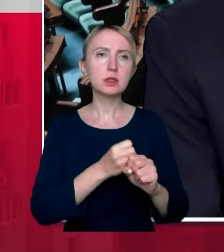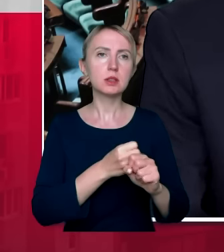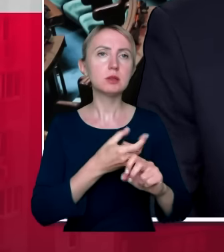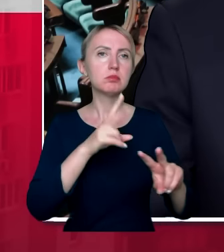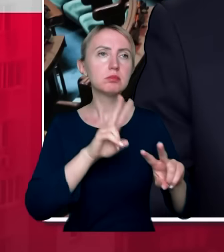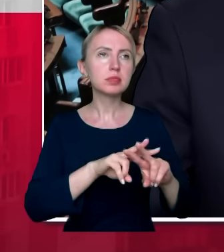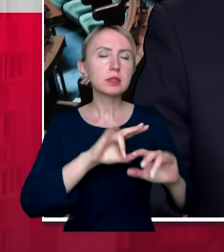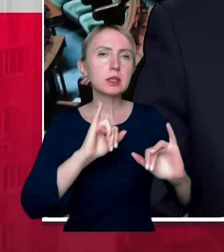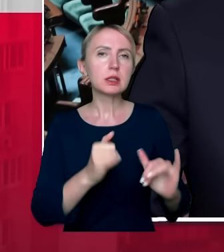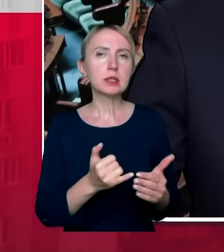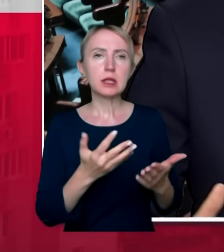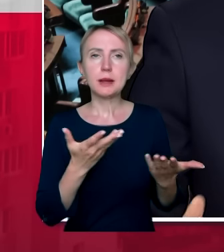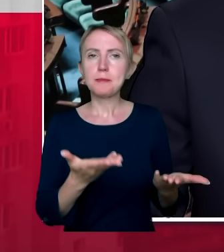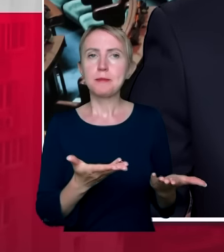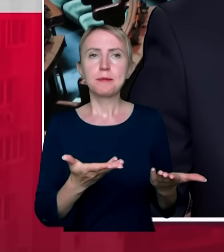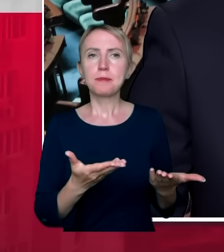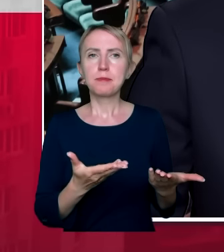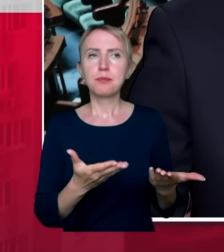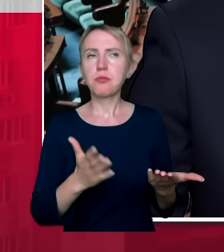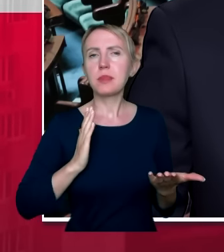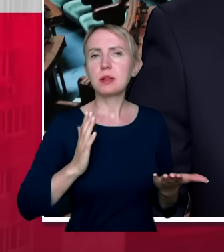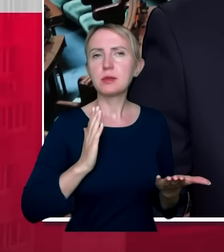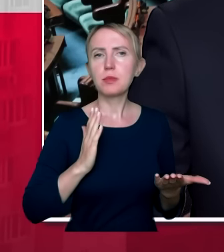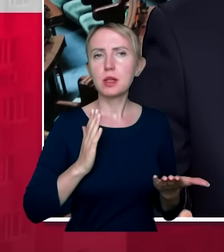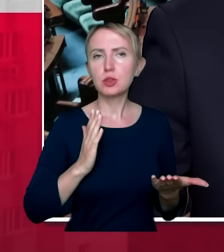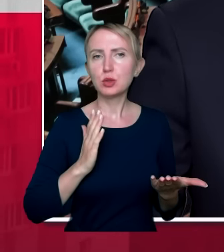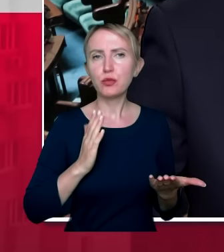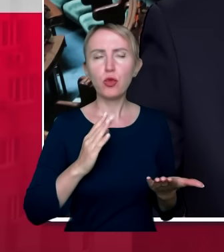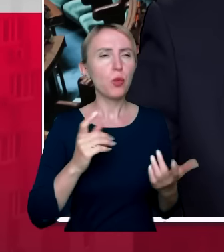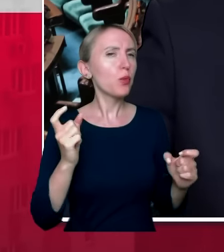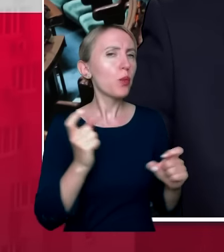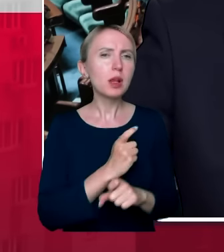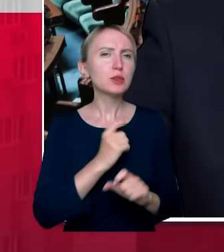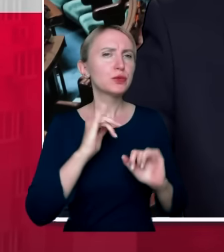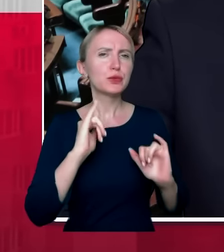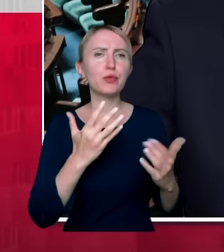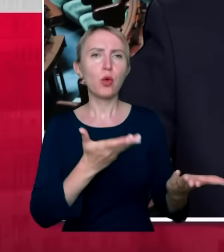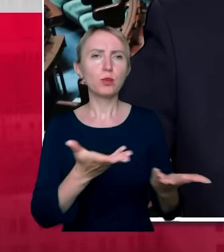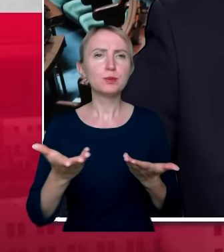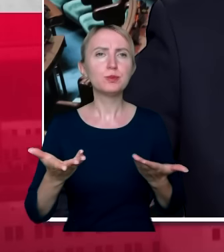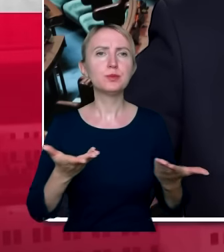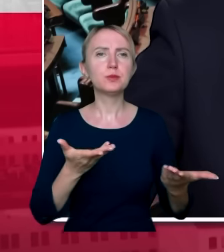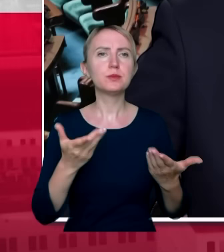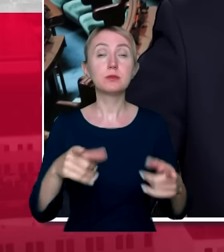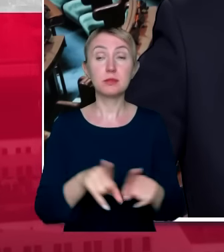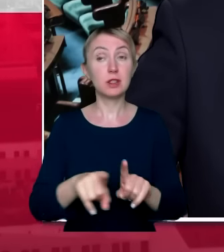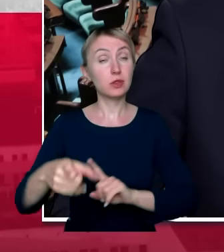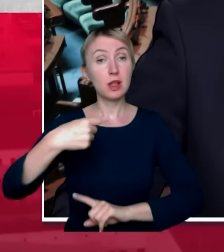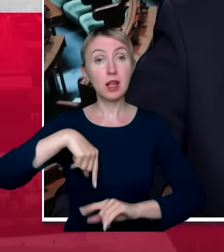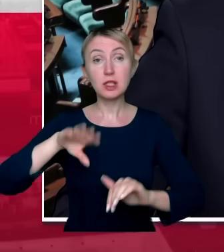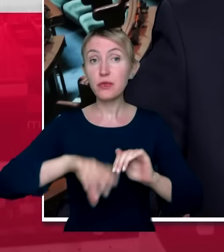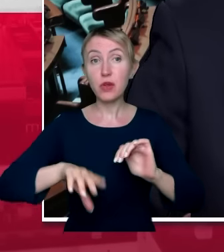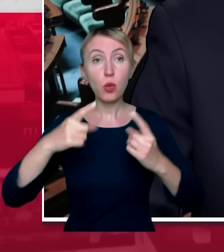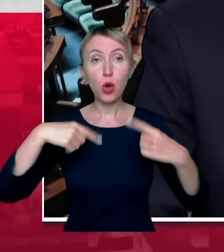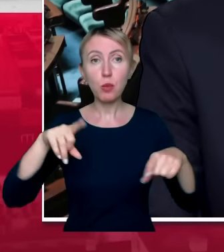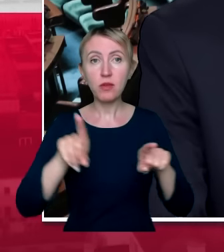w kategoriach bezpieczeństwa państwa, bezpieczeństwa także nas, zwykłych